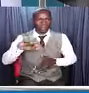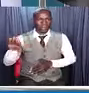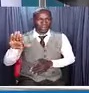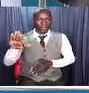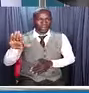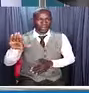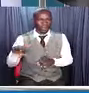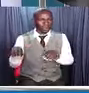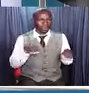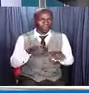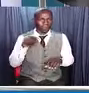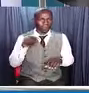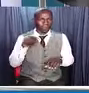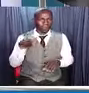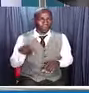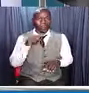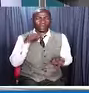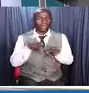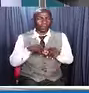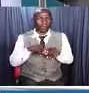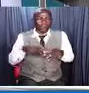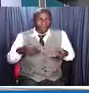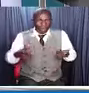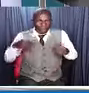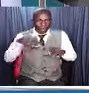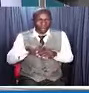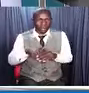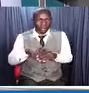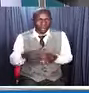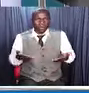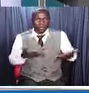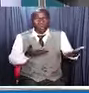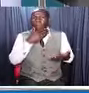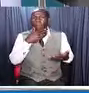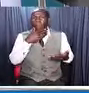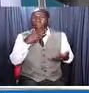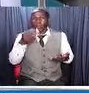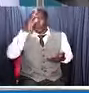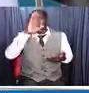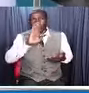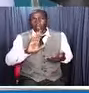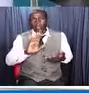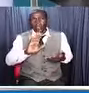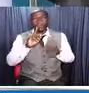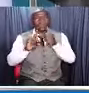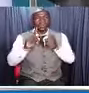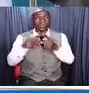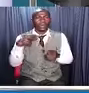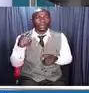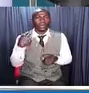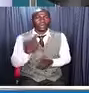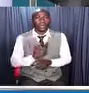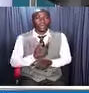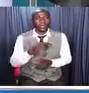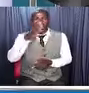yours. Utatoka hapa. And you'll get out from here. Si vile ulivyokuja. Not the way you came. Karibu mtumishi wa Mungu. Welcome the servant of God. Unene nasi. And speak to